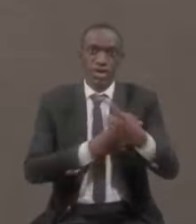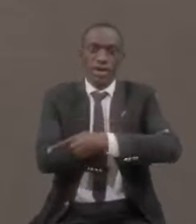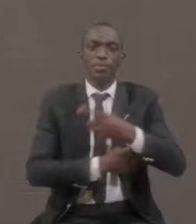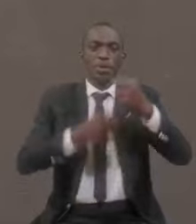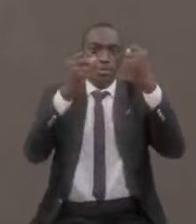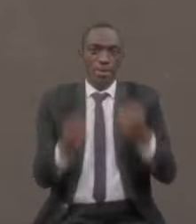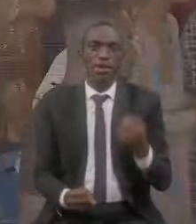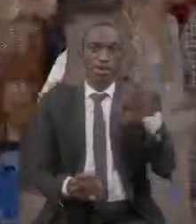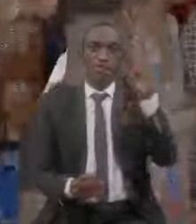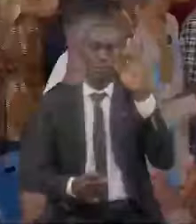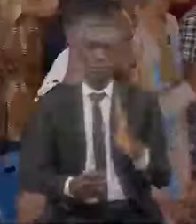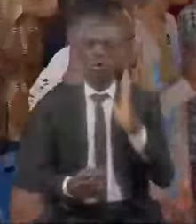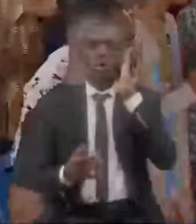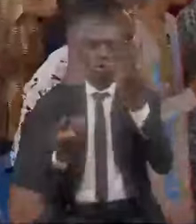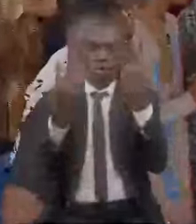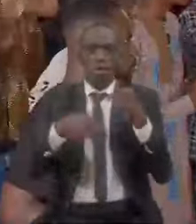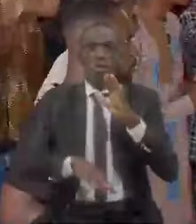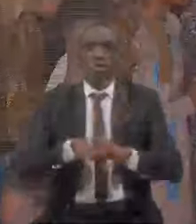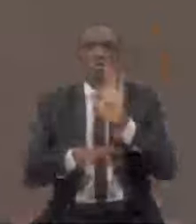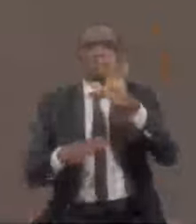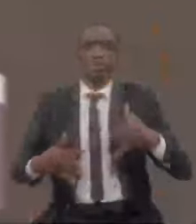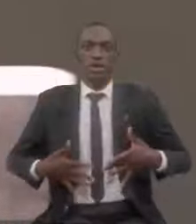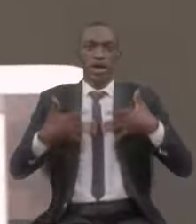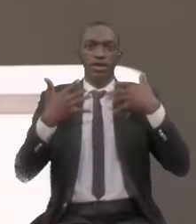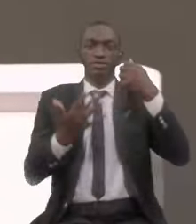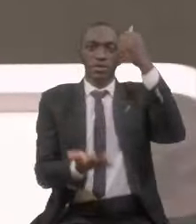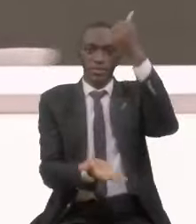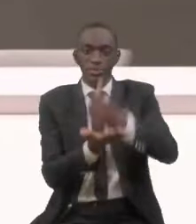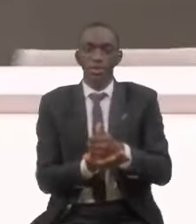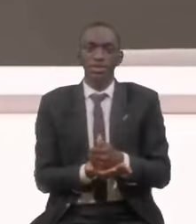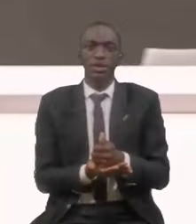Dieu viendra sur votre vie.